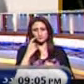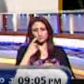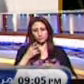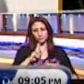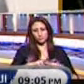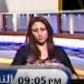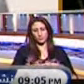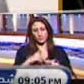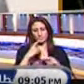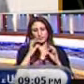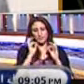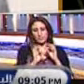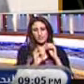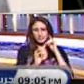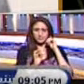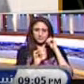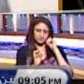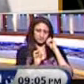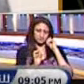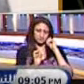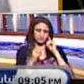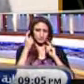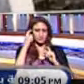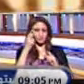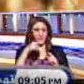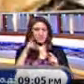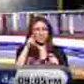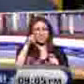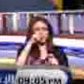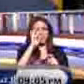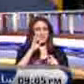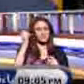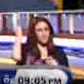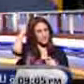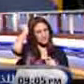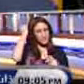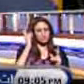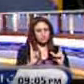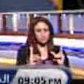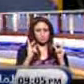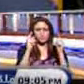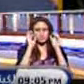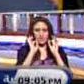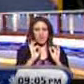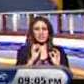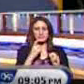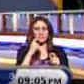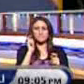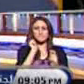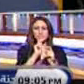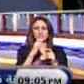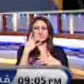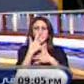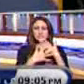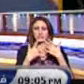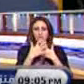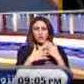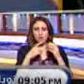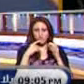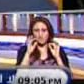وذلك لتدشين الخطة التنفيذية لتنمية الصعيد. وزير الصناعة والتجارة الخارجية حاتم صالح أكد أن